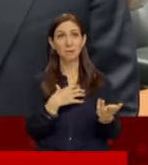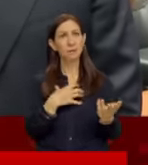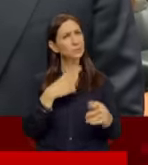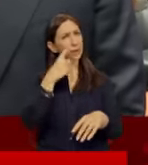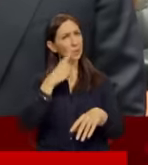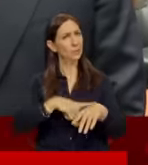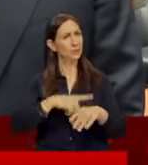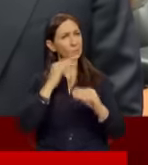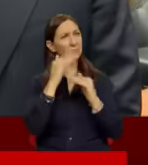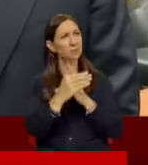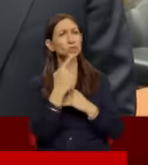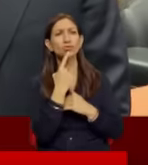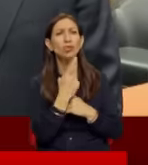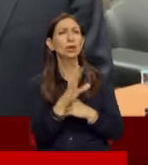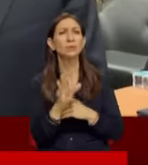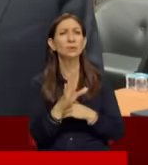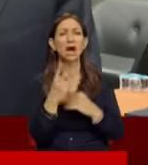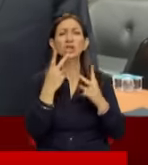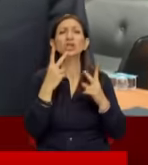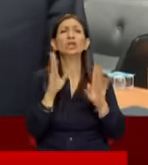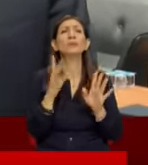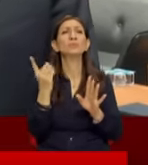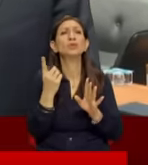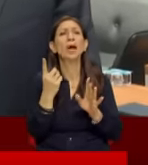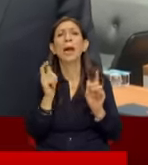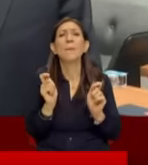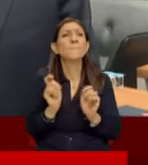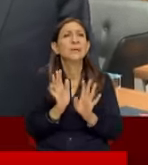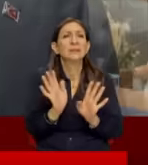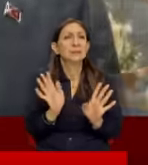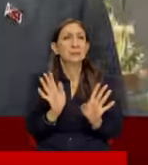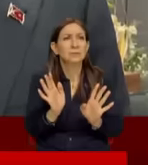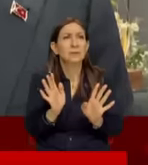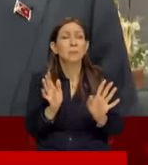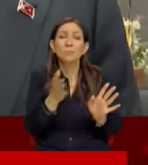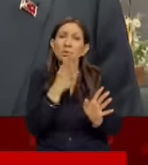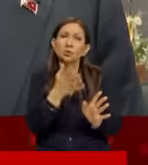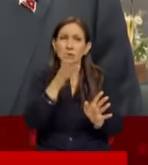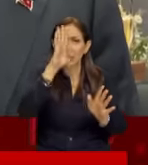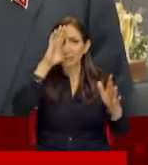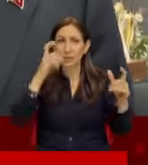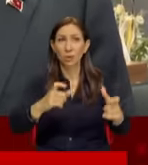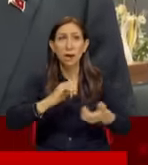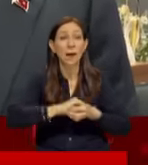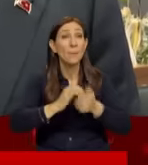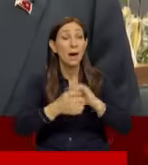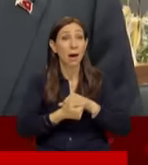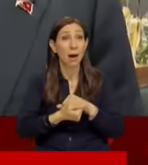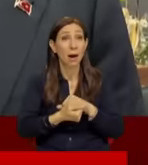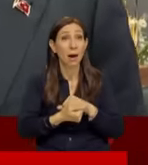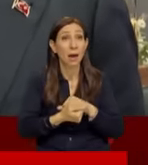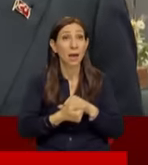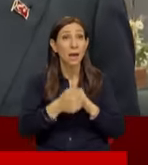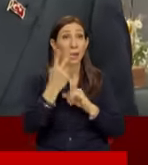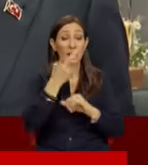kendimizden emindik. Milletimize söyleyemeyeceğimiz ya da izah edemeyeceğimiz bir şeyle karşı karşıya değildik. Zaten malumunuz İstanbul'da kampanya